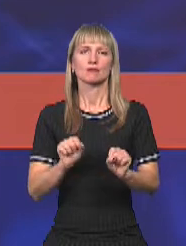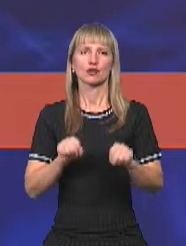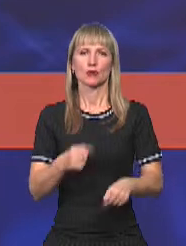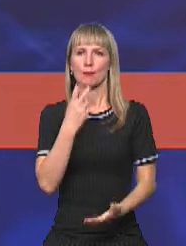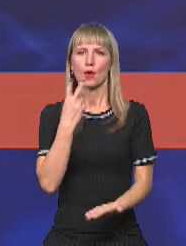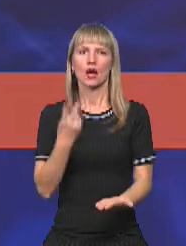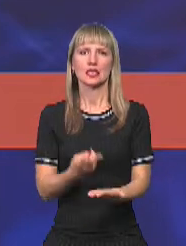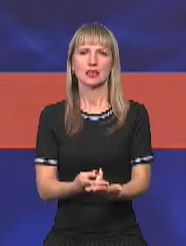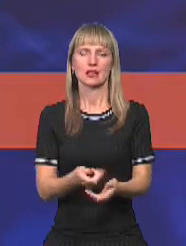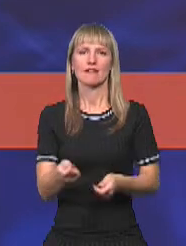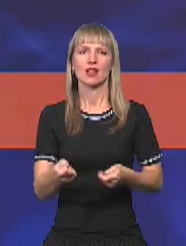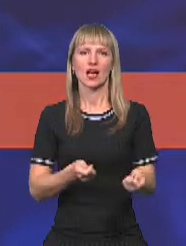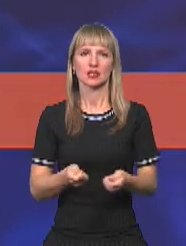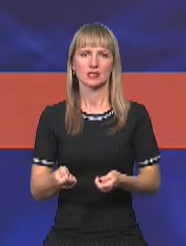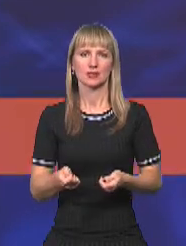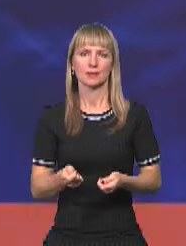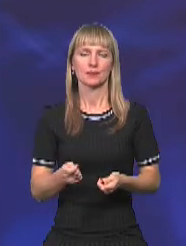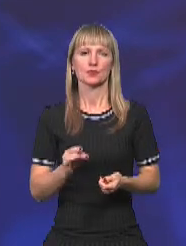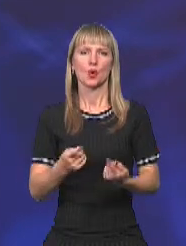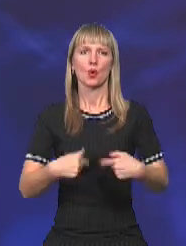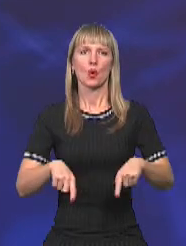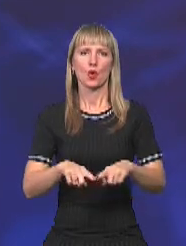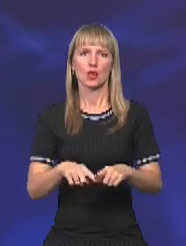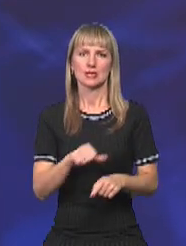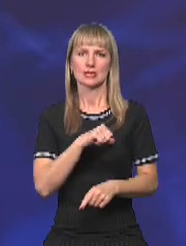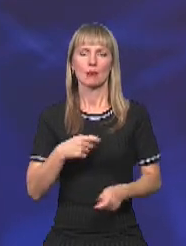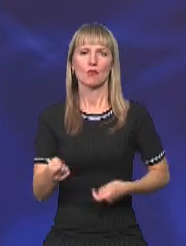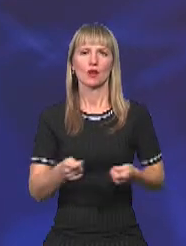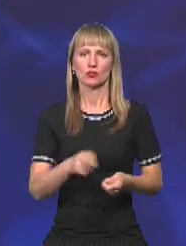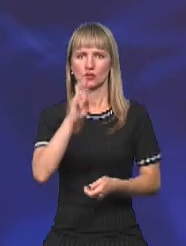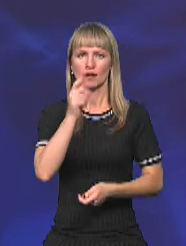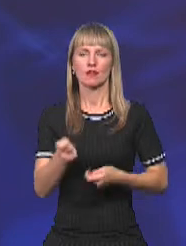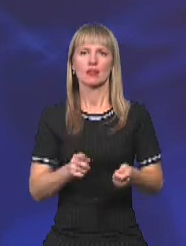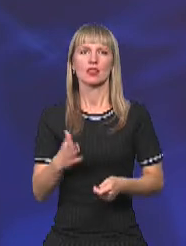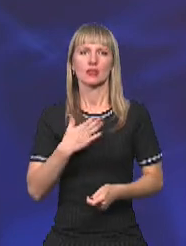показати владі, показати органам місцевого самоврядування, органам державної влади нашу